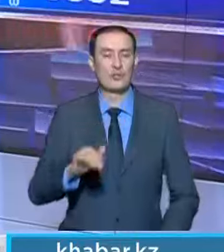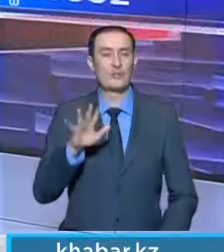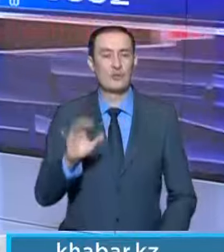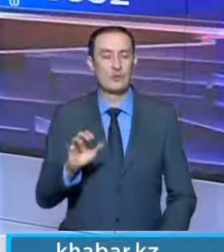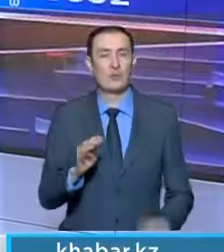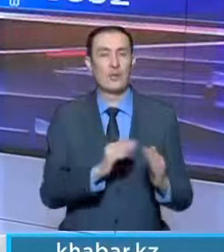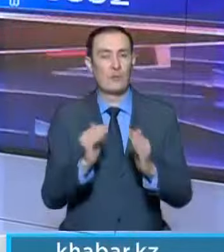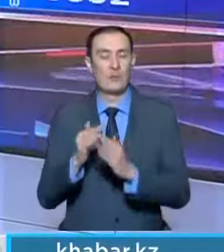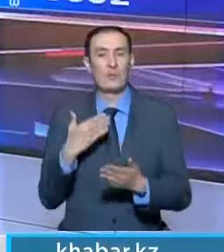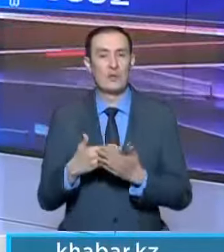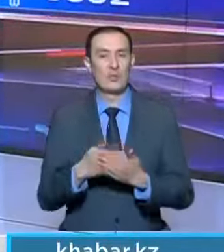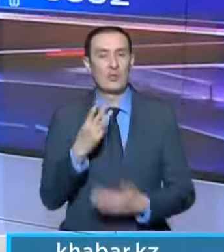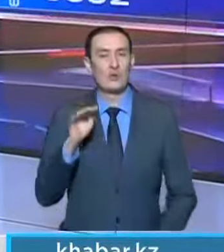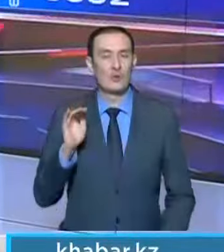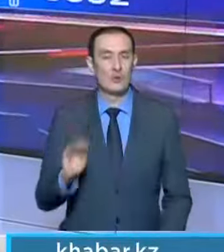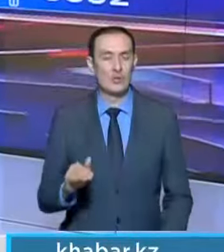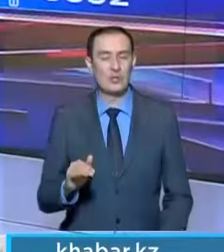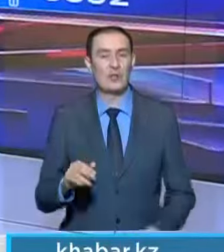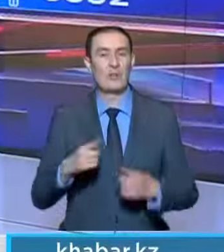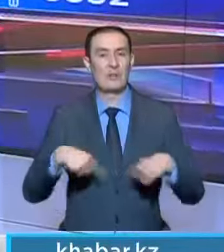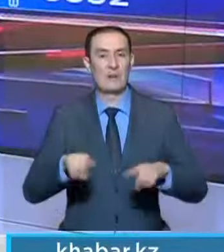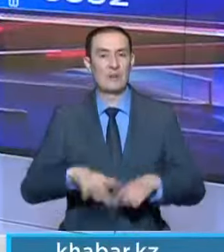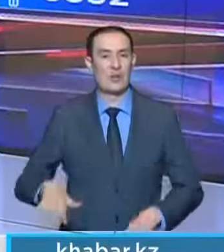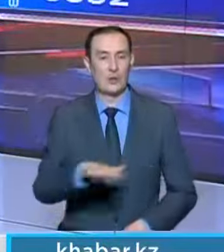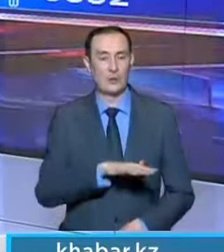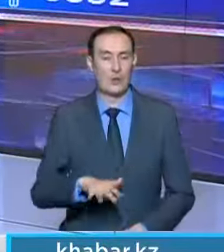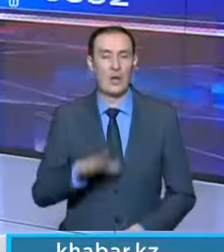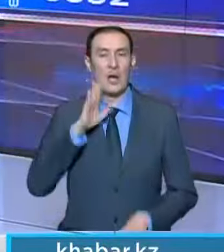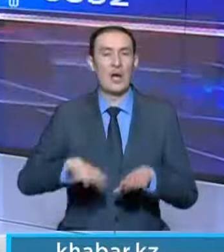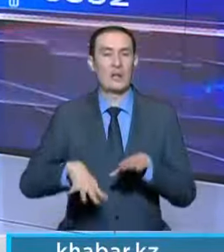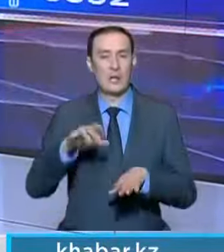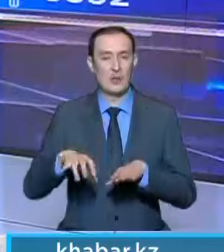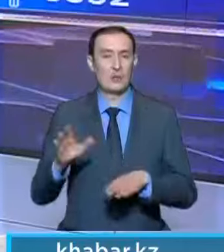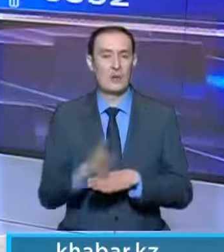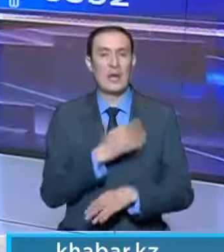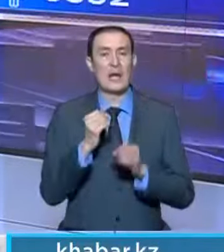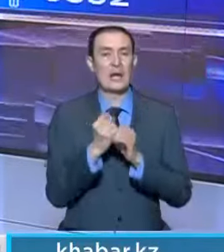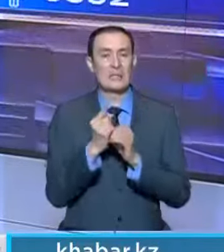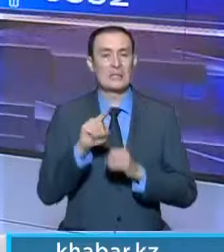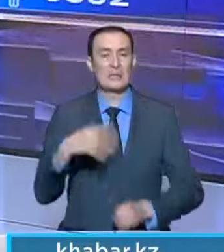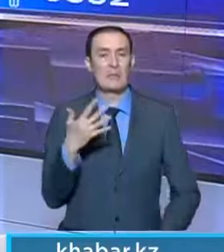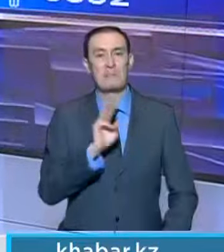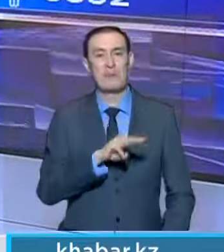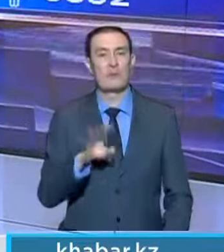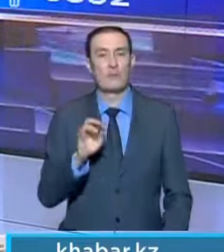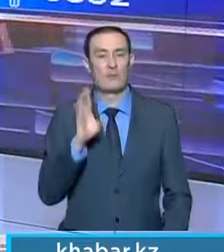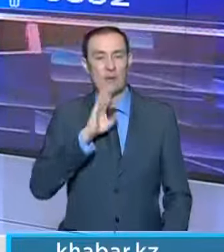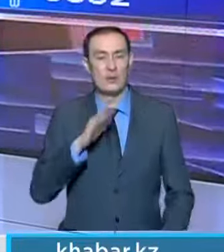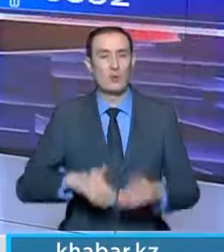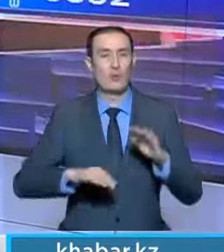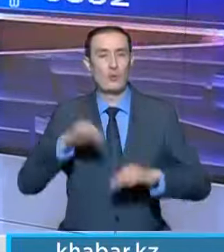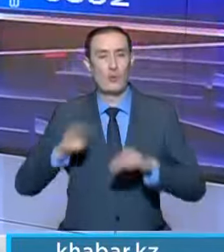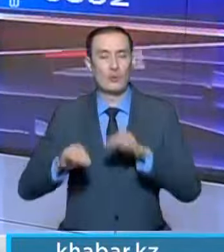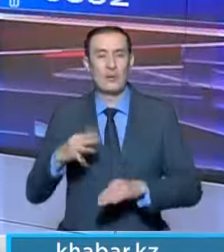4500 жилых домов и почти 3000 дворовых территорий. Откачано 1,5 миллионов кубометров талой воды, уложено